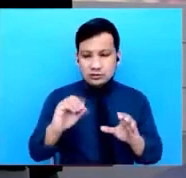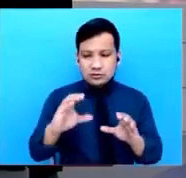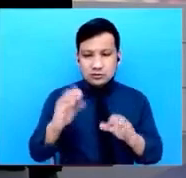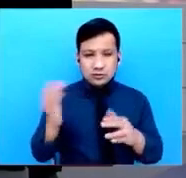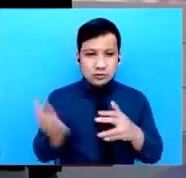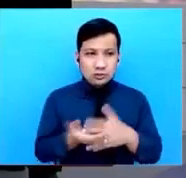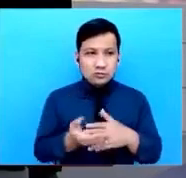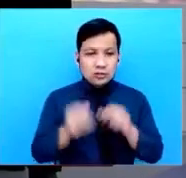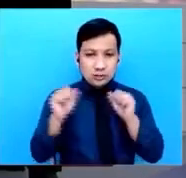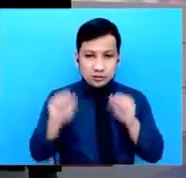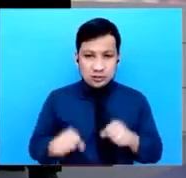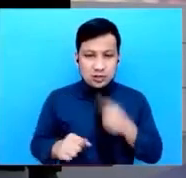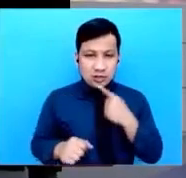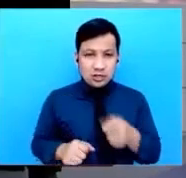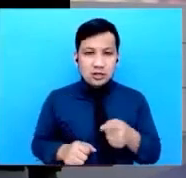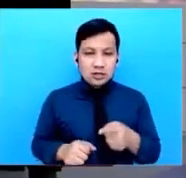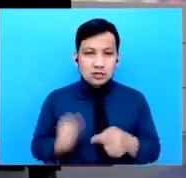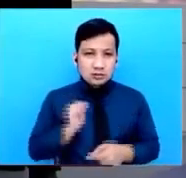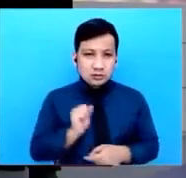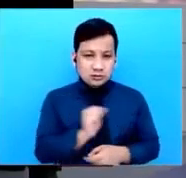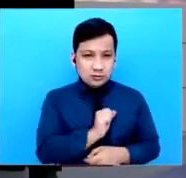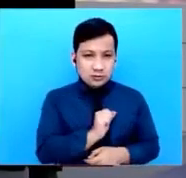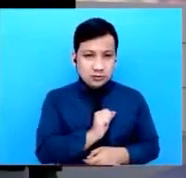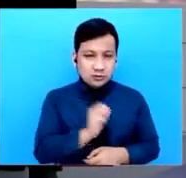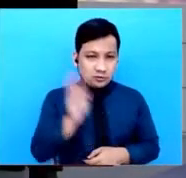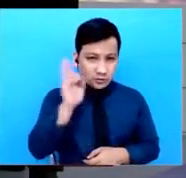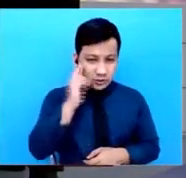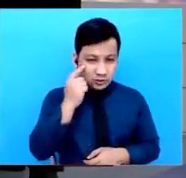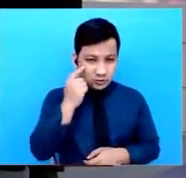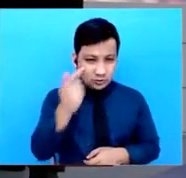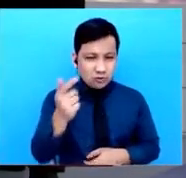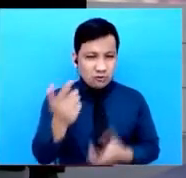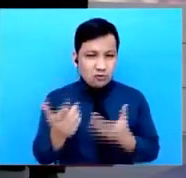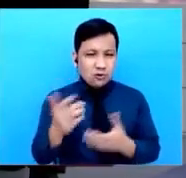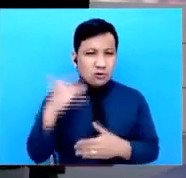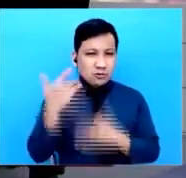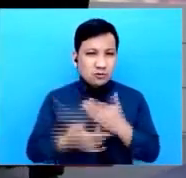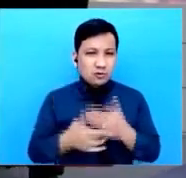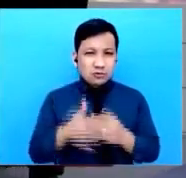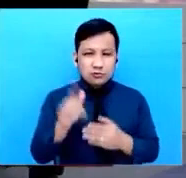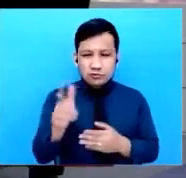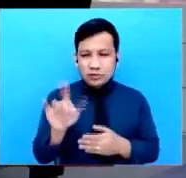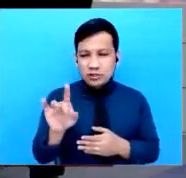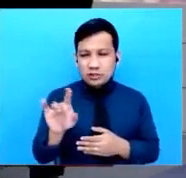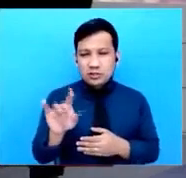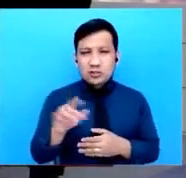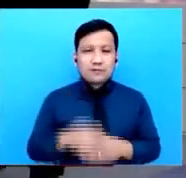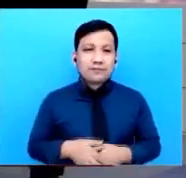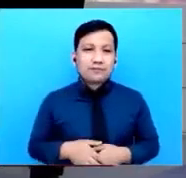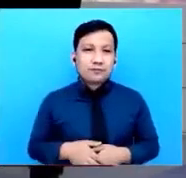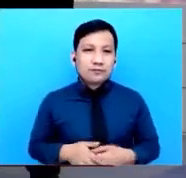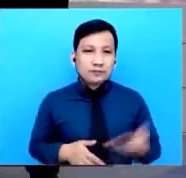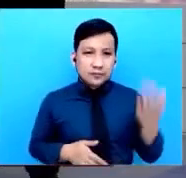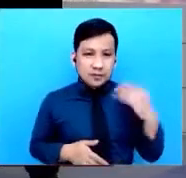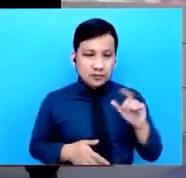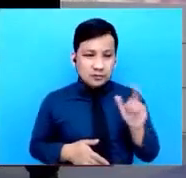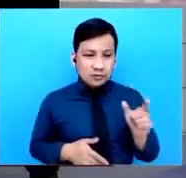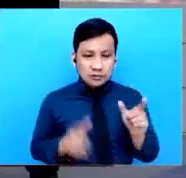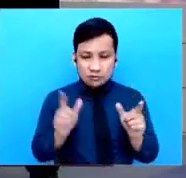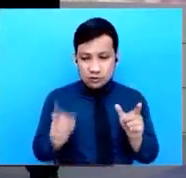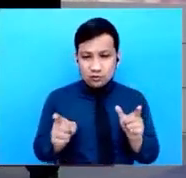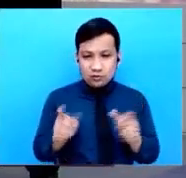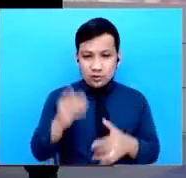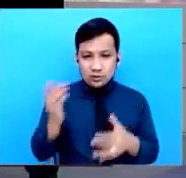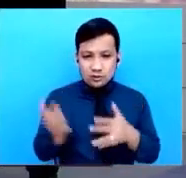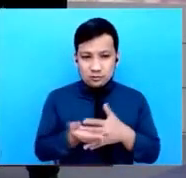ganyang panukala sa Senado si Senator Richard Gordon noon ding 2018. Ito namang 2021, nagsampa rin si